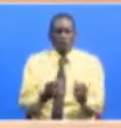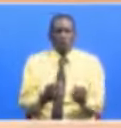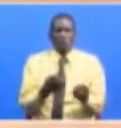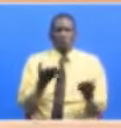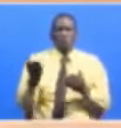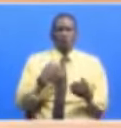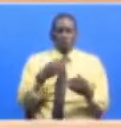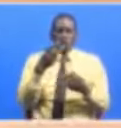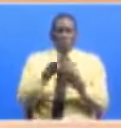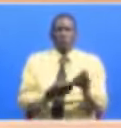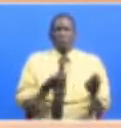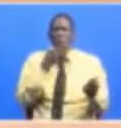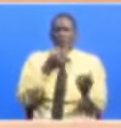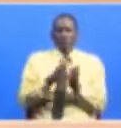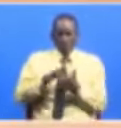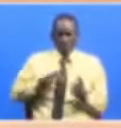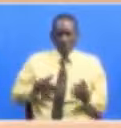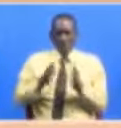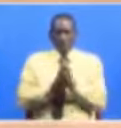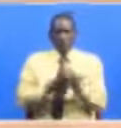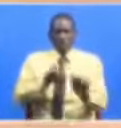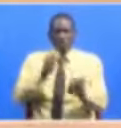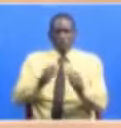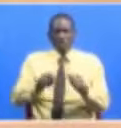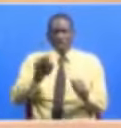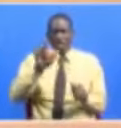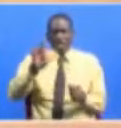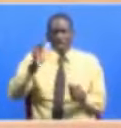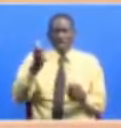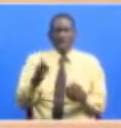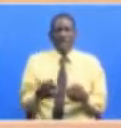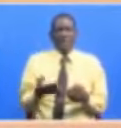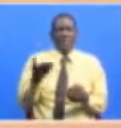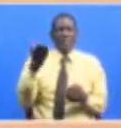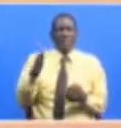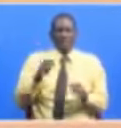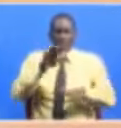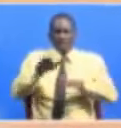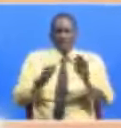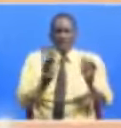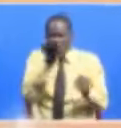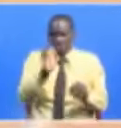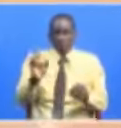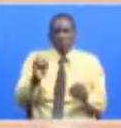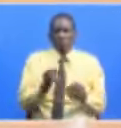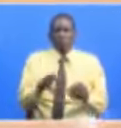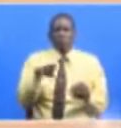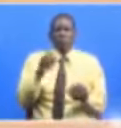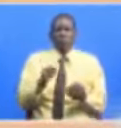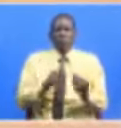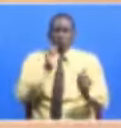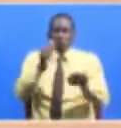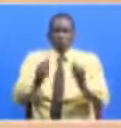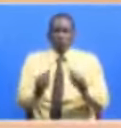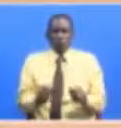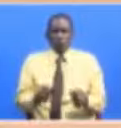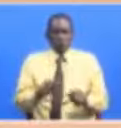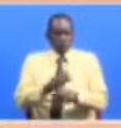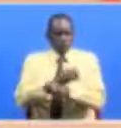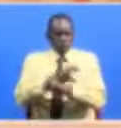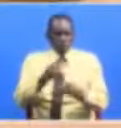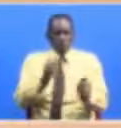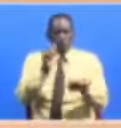both men and women, na tunacheza league kuu kule Nyayo Stadium Nairobi. So michezo ile tuko